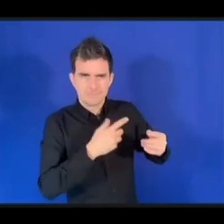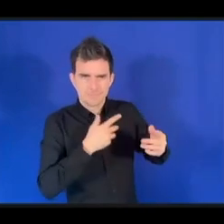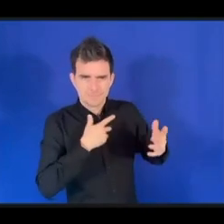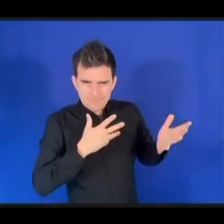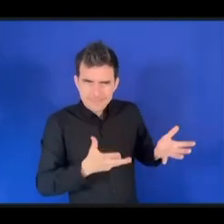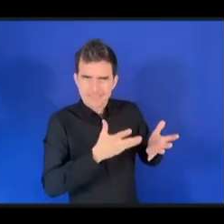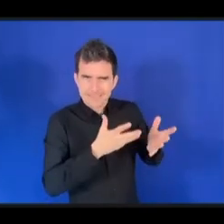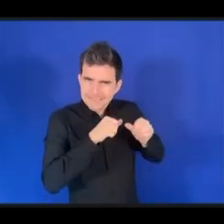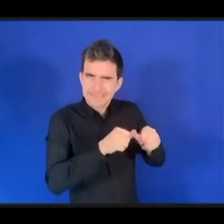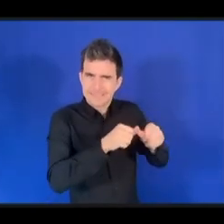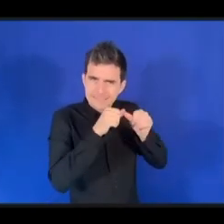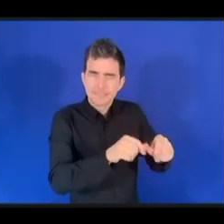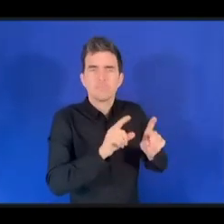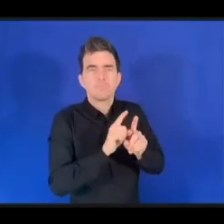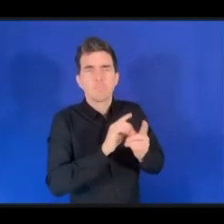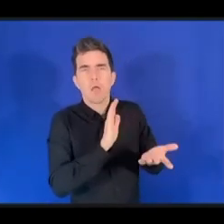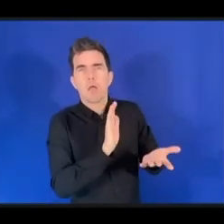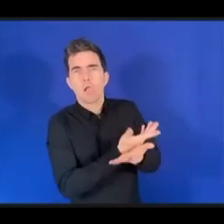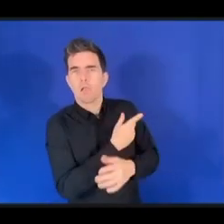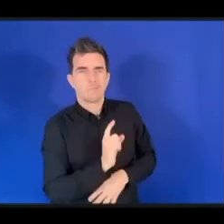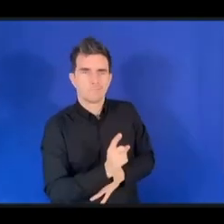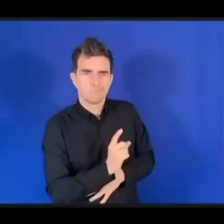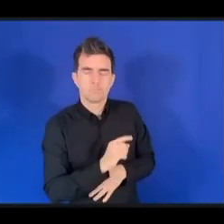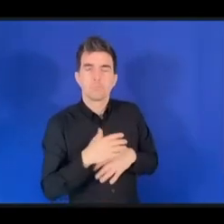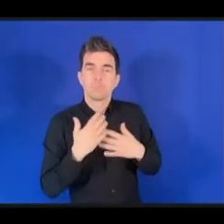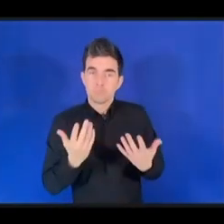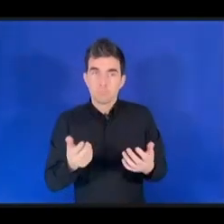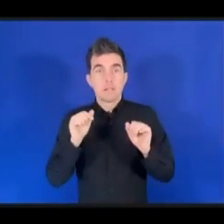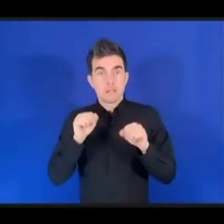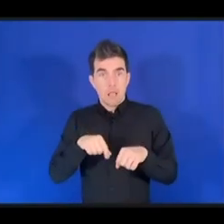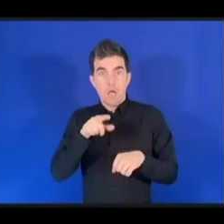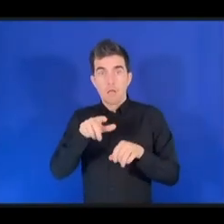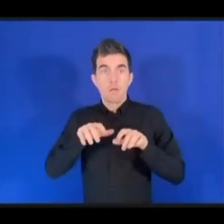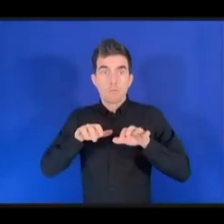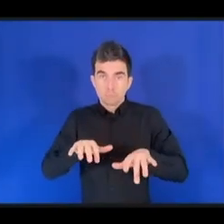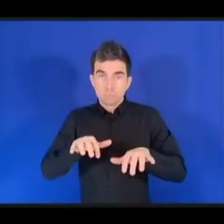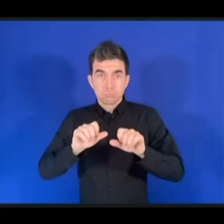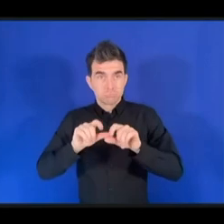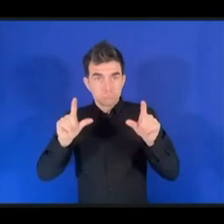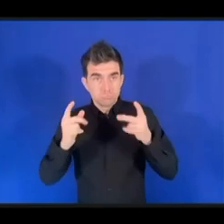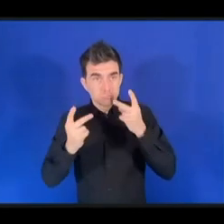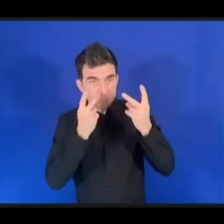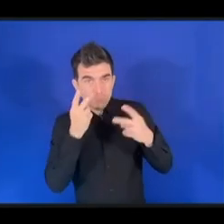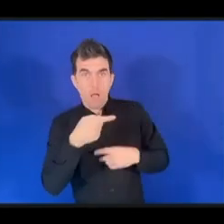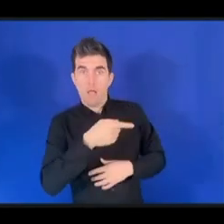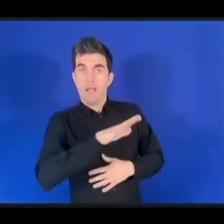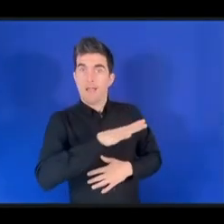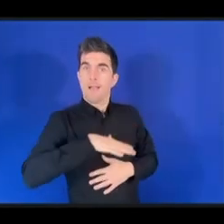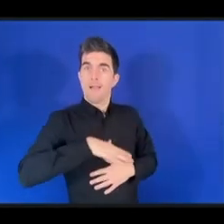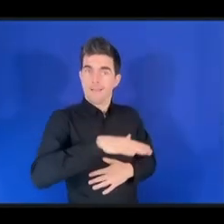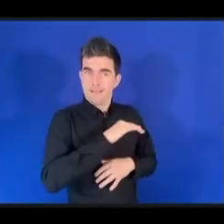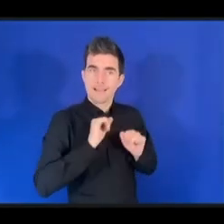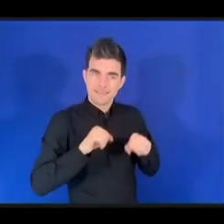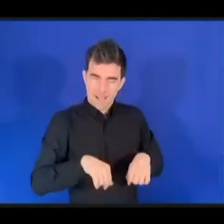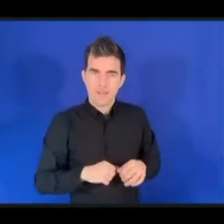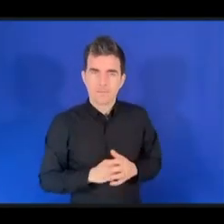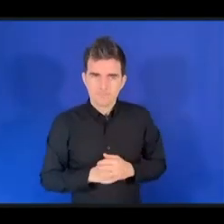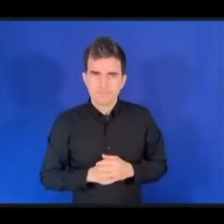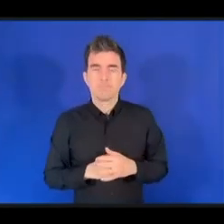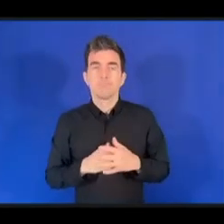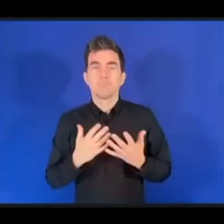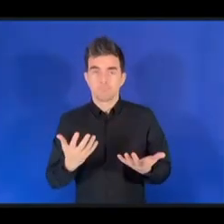そしてこの春に東京にありました政府の文化